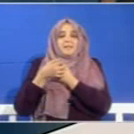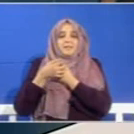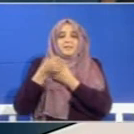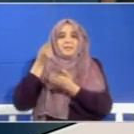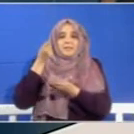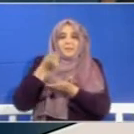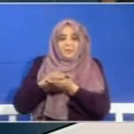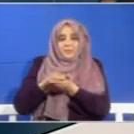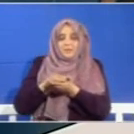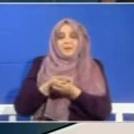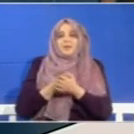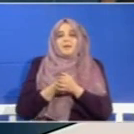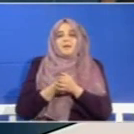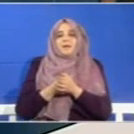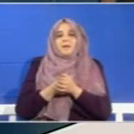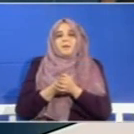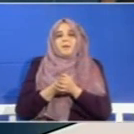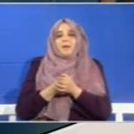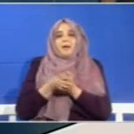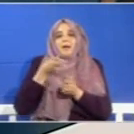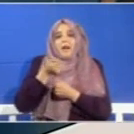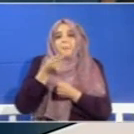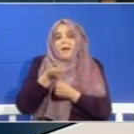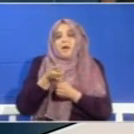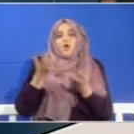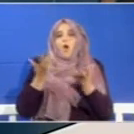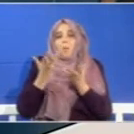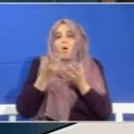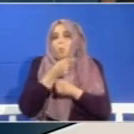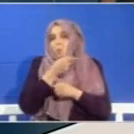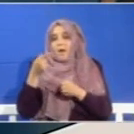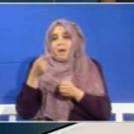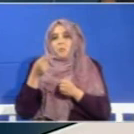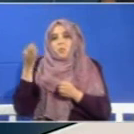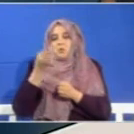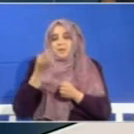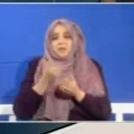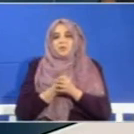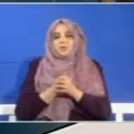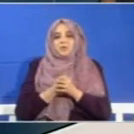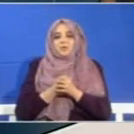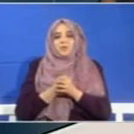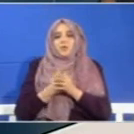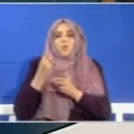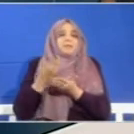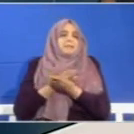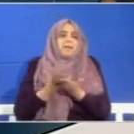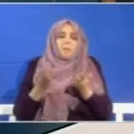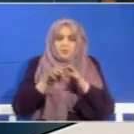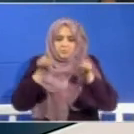نعم هي فلاح بسيط يعني يملك قطعه ارض هكذا، استزاده قطعه ارض